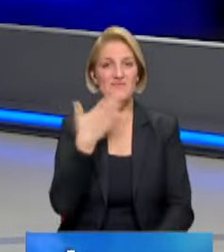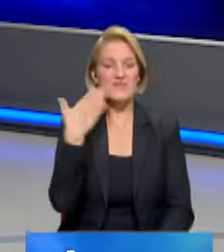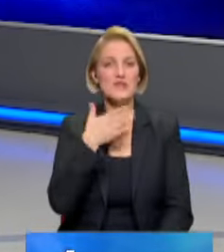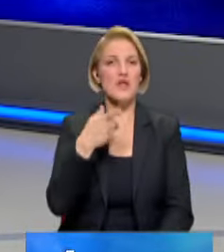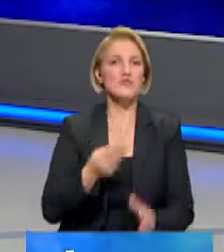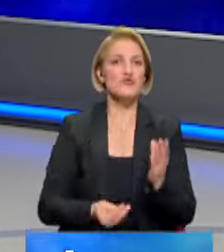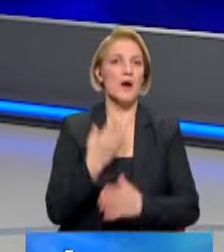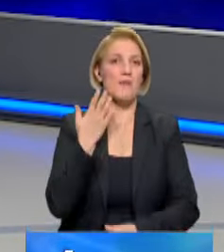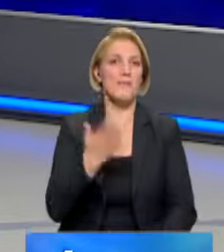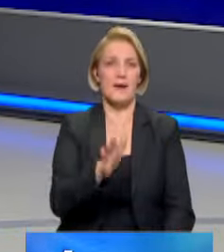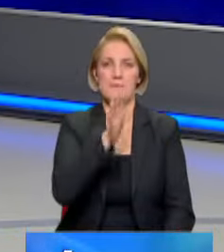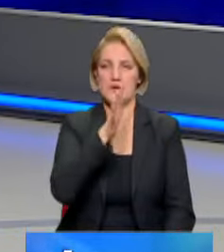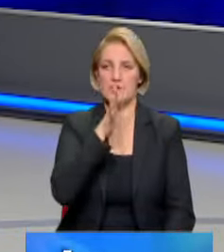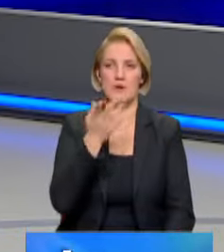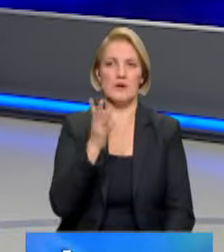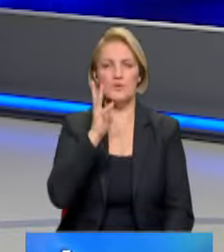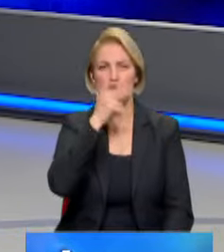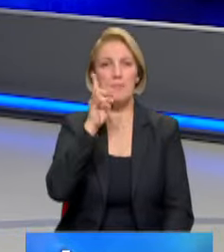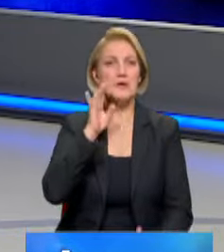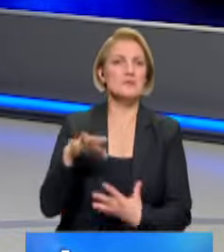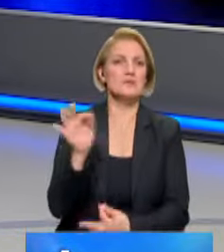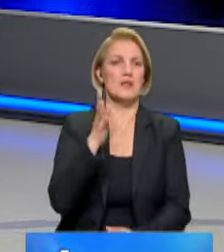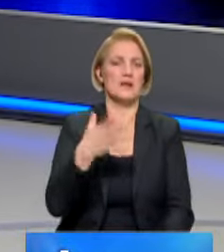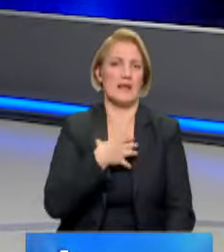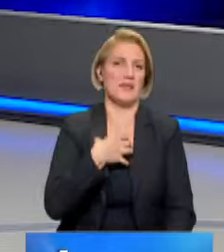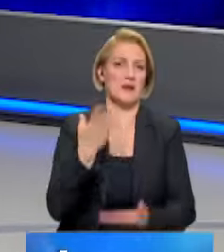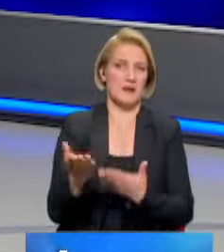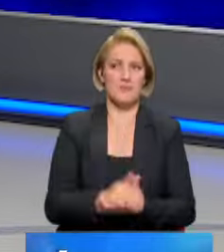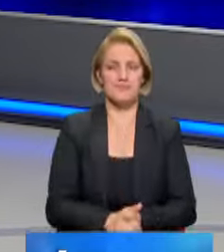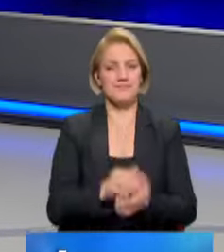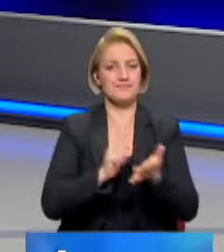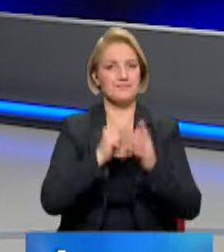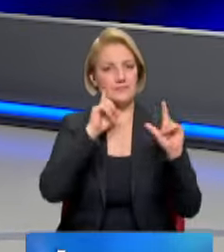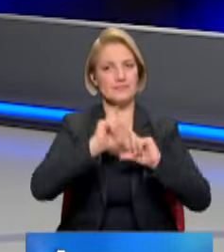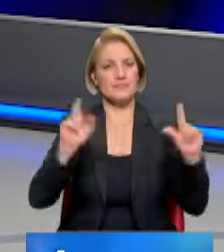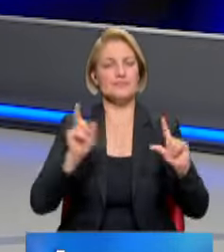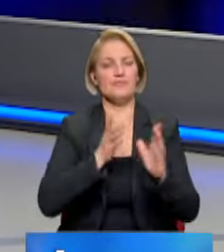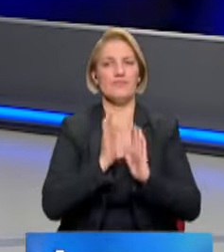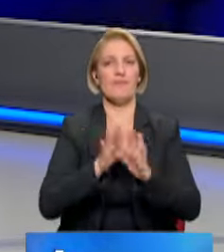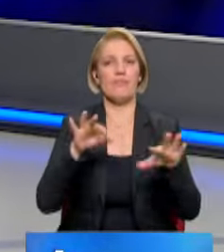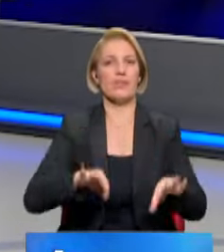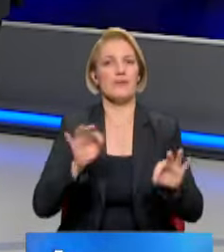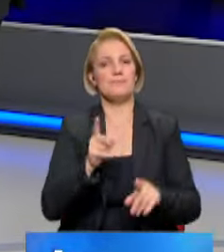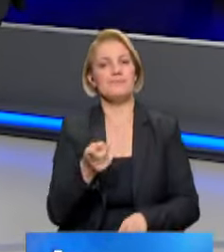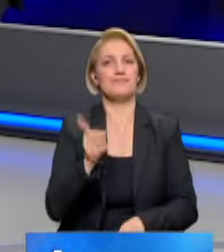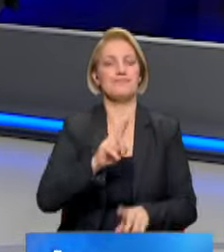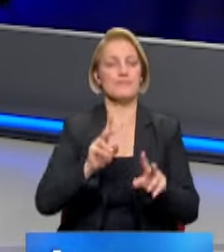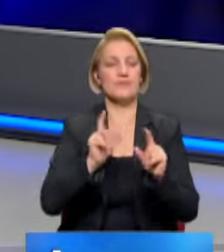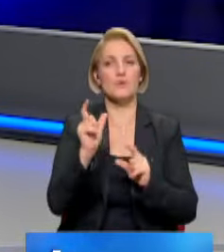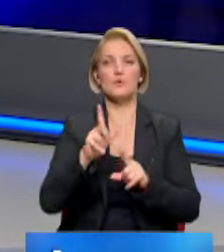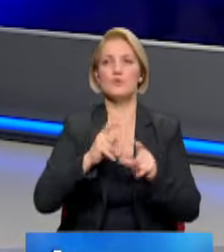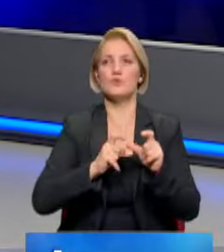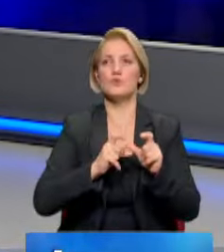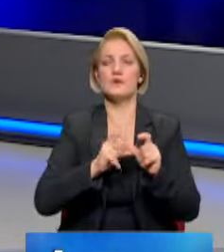fırsat çıkarmayı bilmiş bazı utanmazlar kendilerine. Gazete manşetlerine bakmaya devam edelim. Bugünün bir diğer ulusal gazetesi